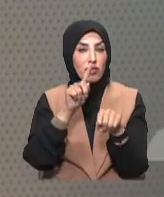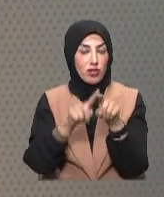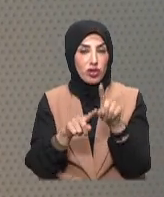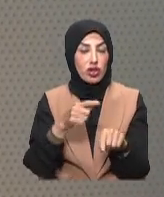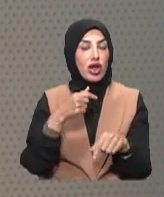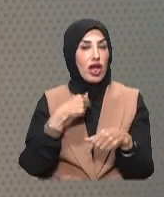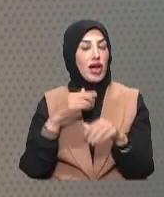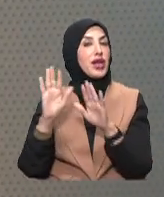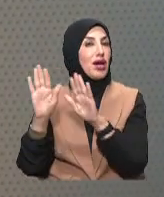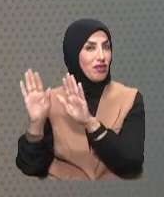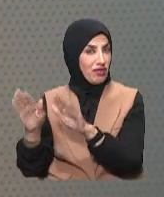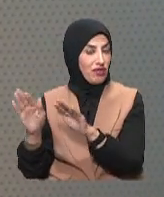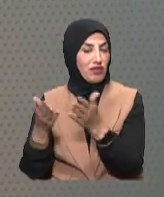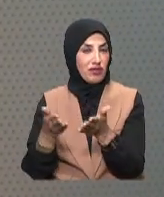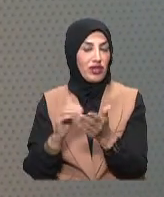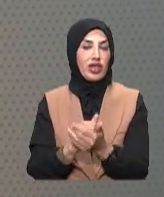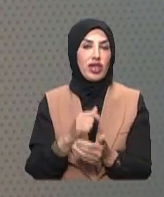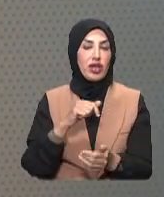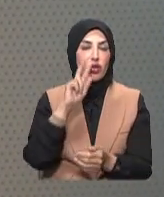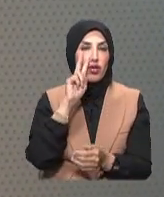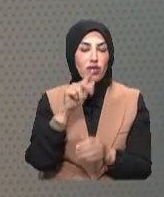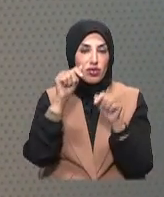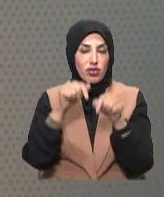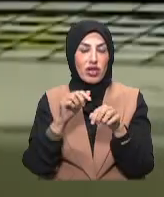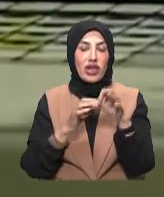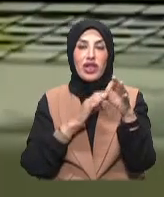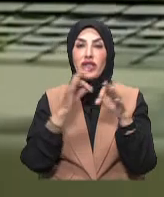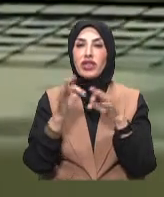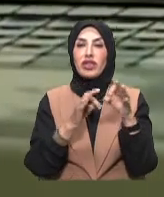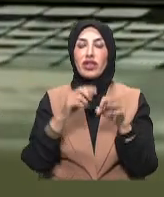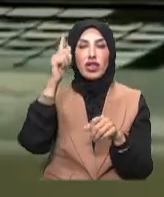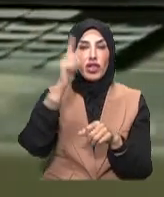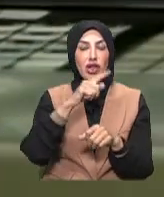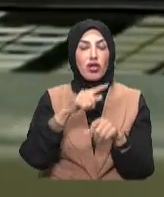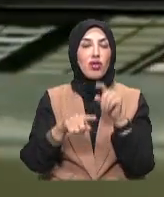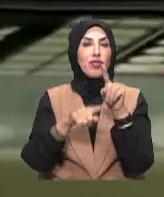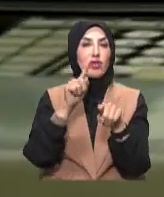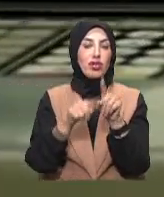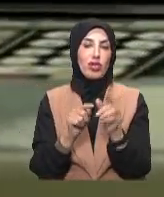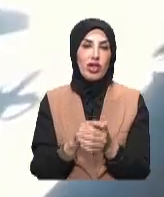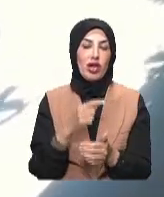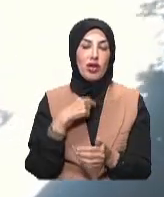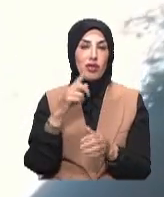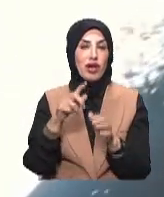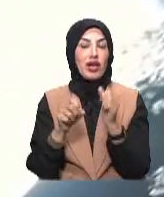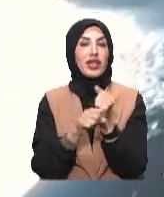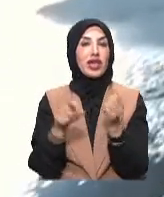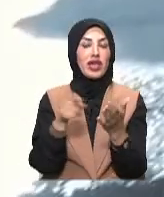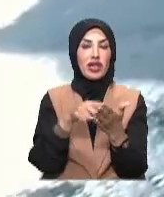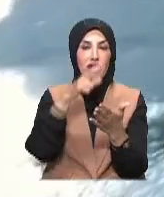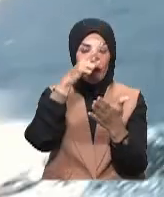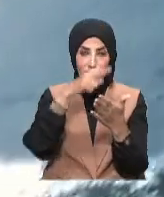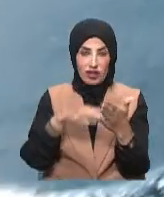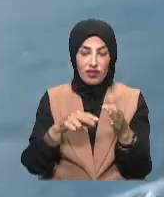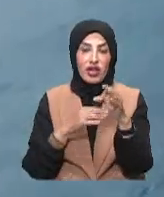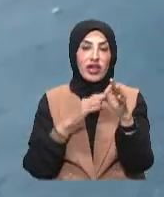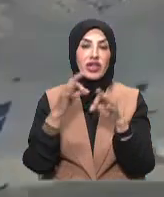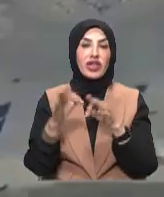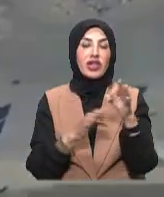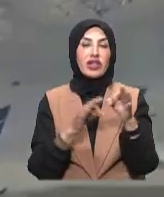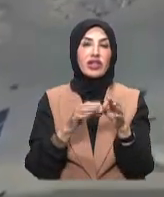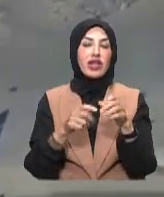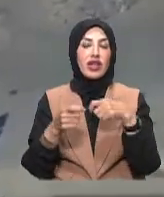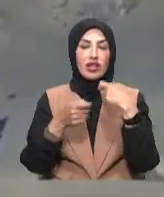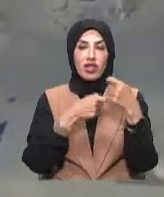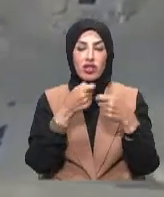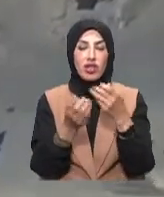سيما في ظل المتغيرات الجيوسياسيه الاقليميه كما توطد هذه الاتفاقيه الاستراتيجيه الاقتصاديه